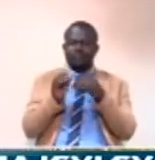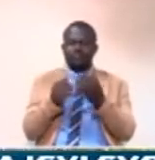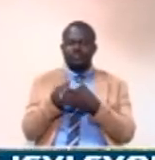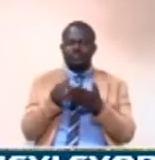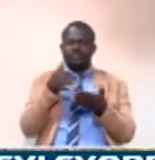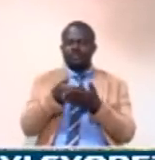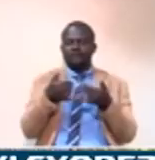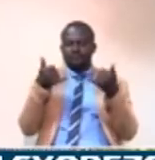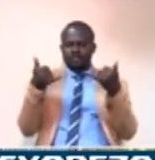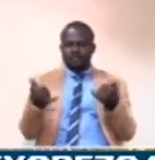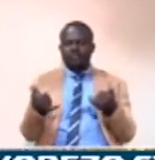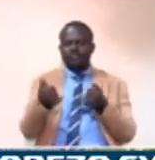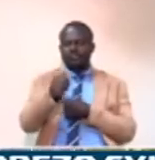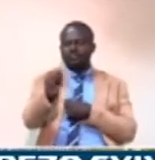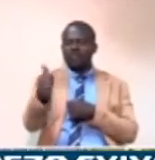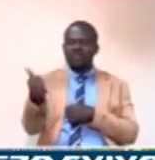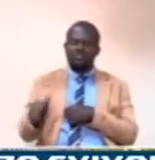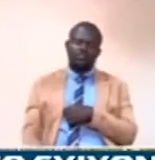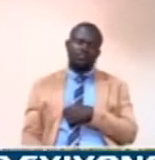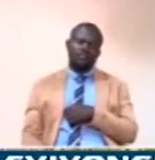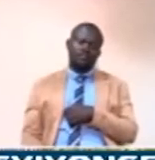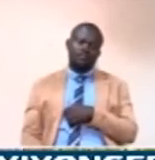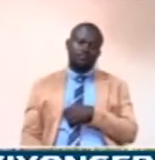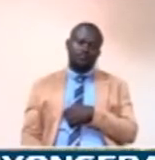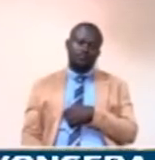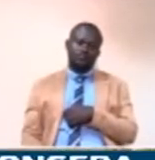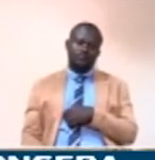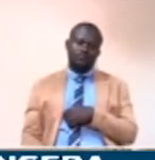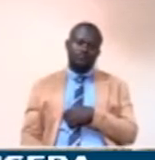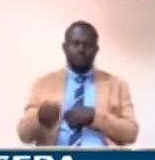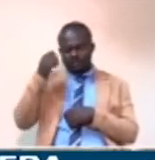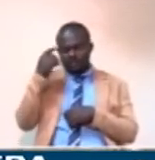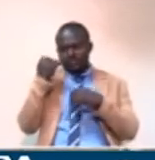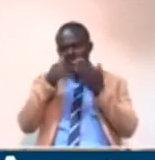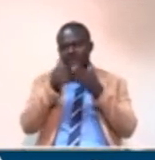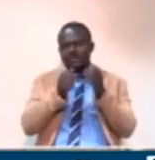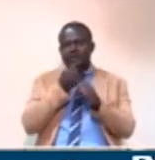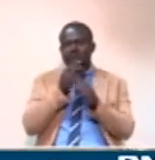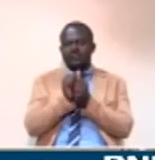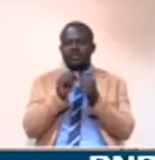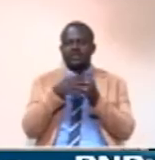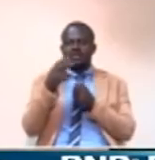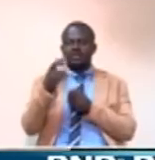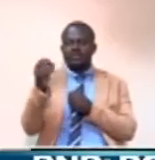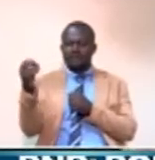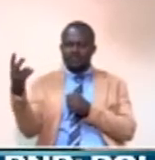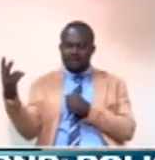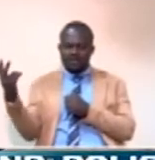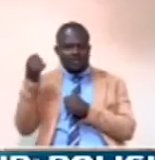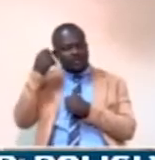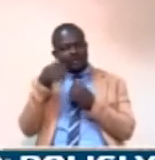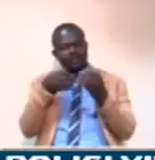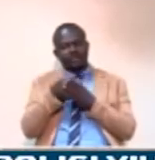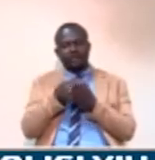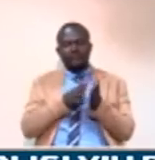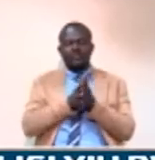ariko kugeza na n'isaha graduation twarayibuze. Kuko urumva nimba warangije 2019 ukageza 2022 utari wambara, urumva biba